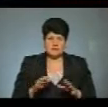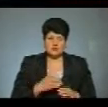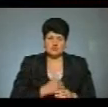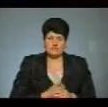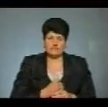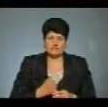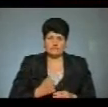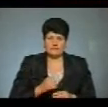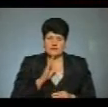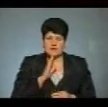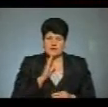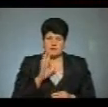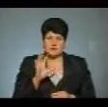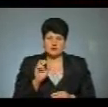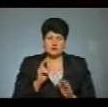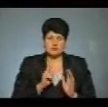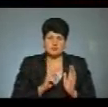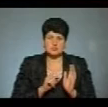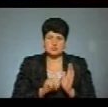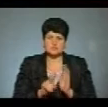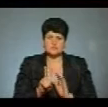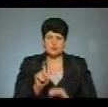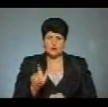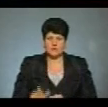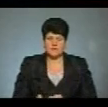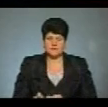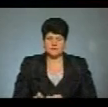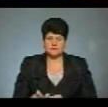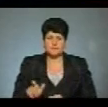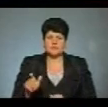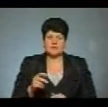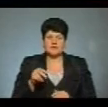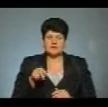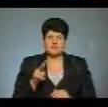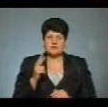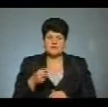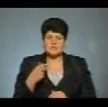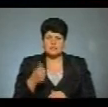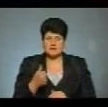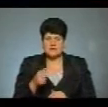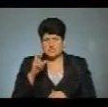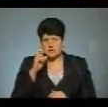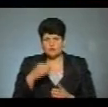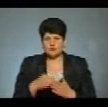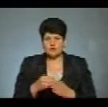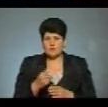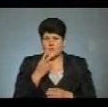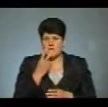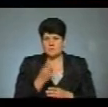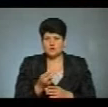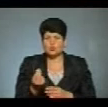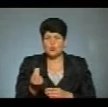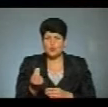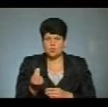це 562 людини. На 2020 рік з державного бюджету передбачено